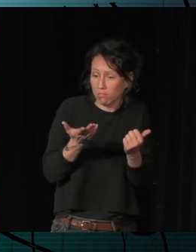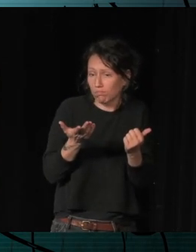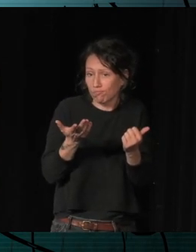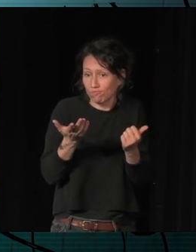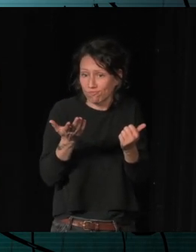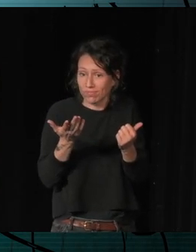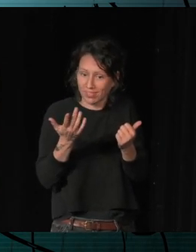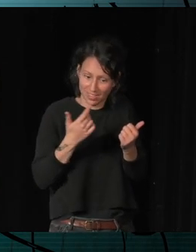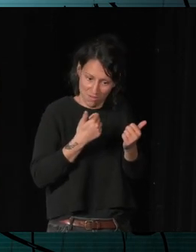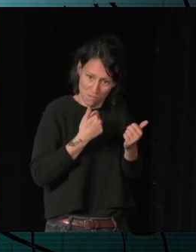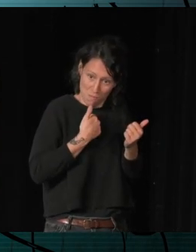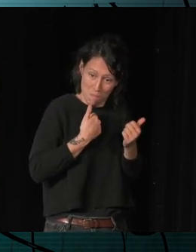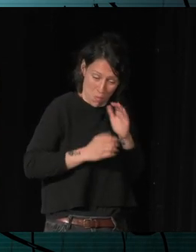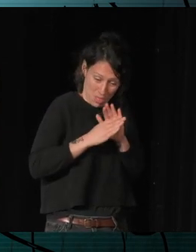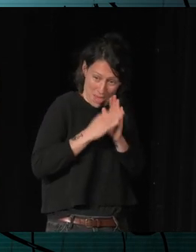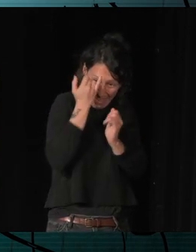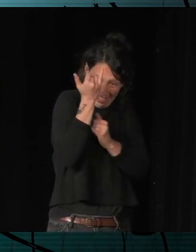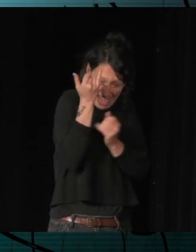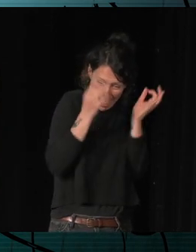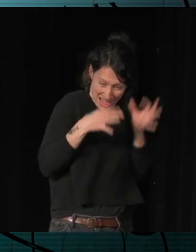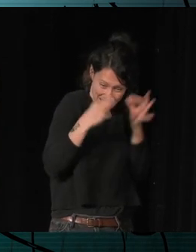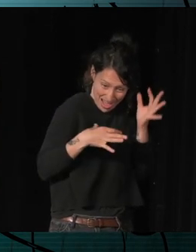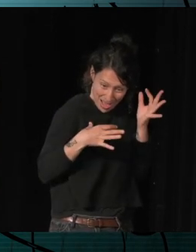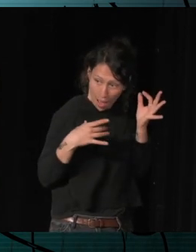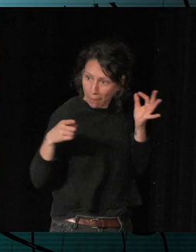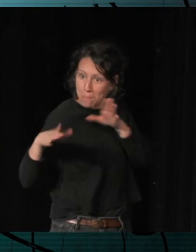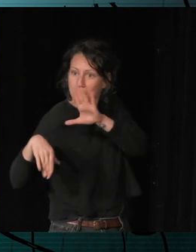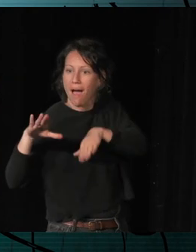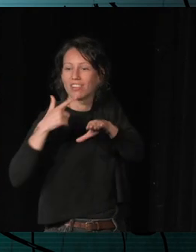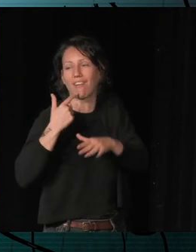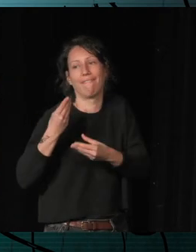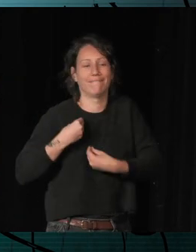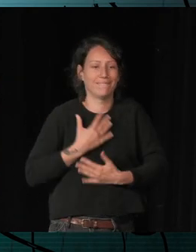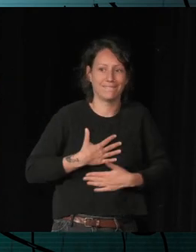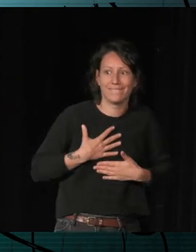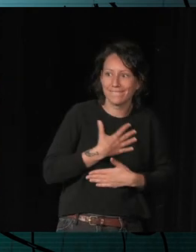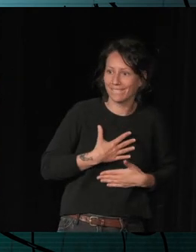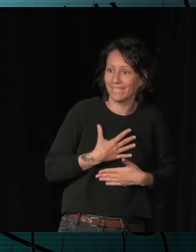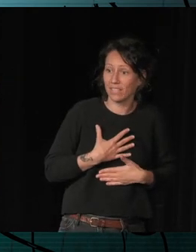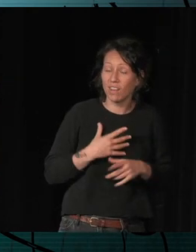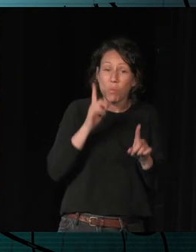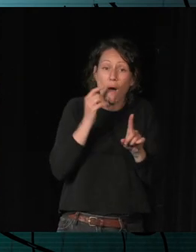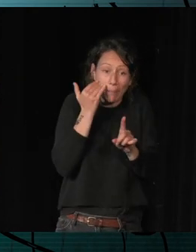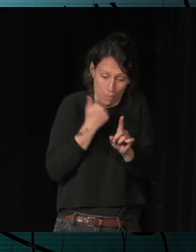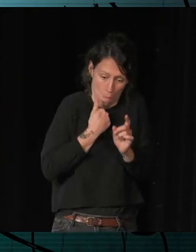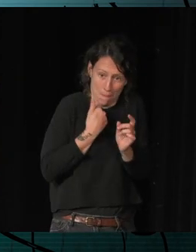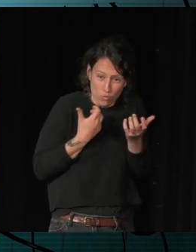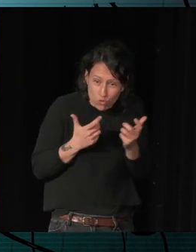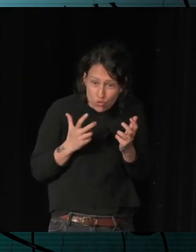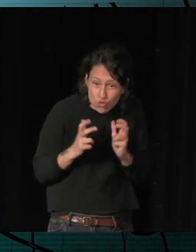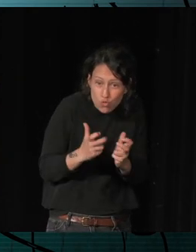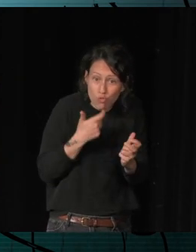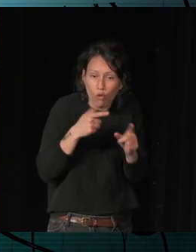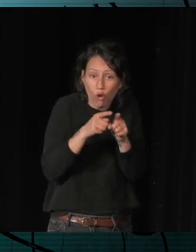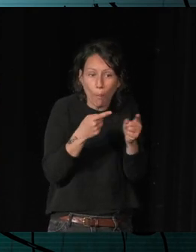jeu fonctionne vraiment parce que ça ça peut absolument pas fonctionner sur toi ce genre de truc là quand tu le fais et là du coup le regardant aussi